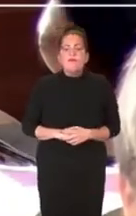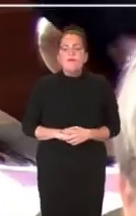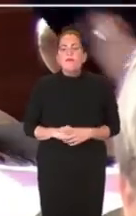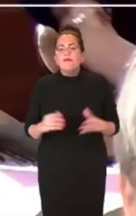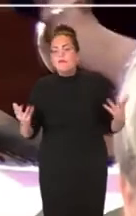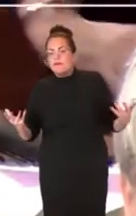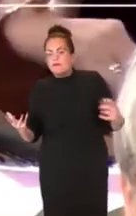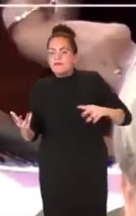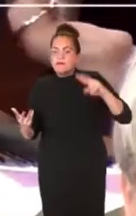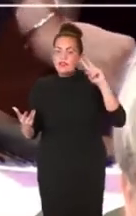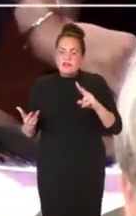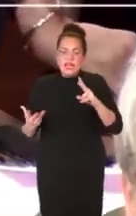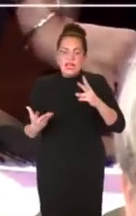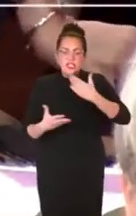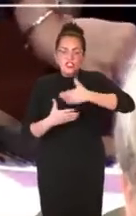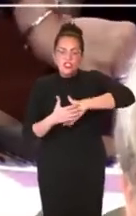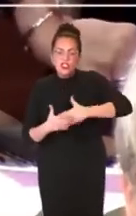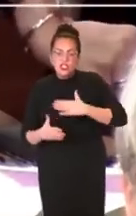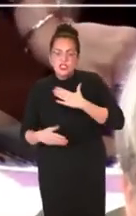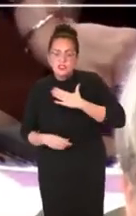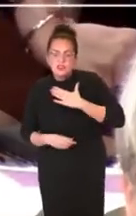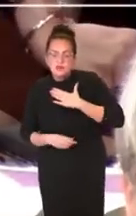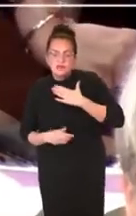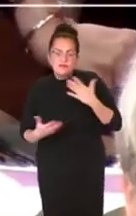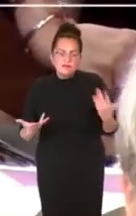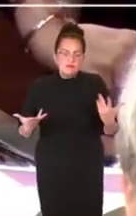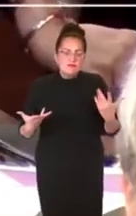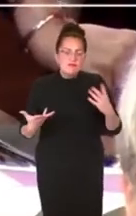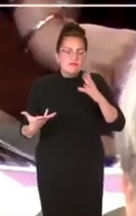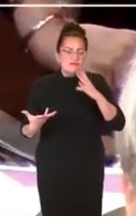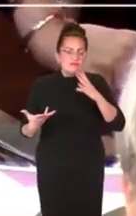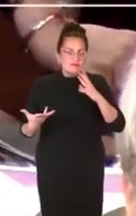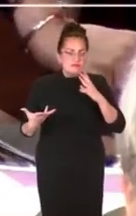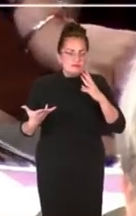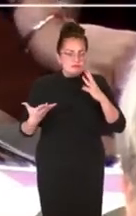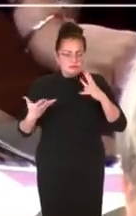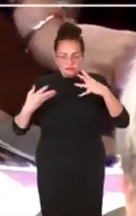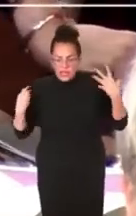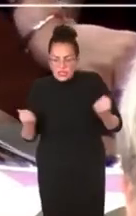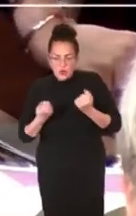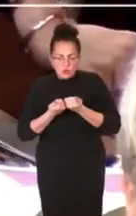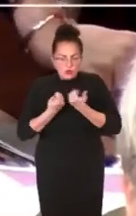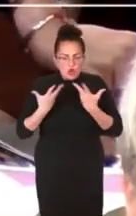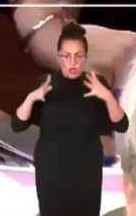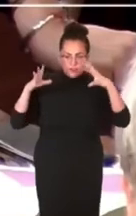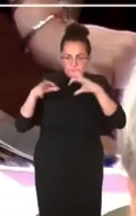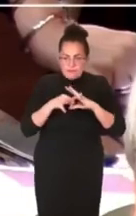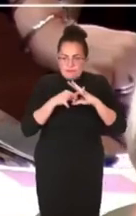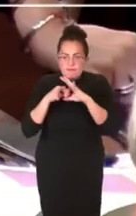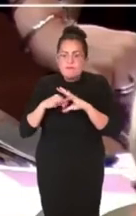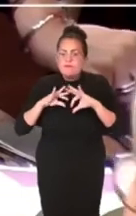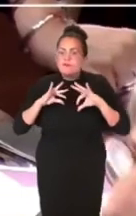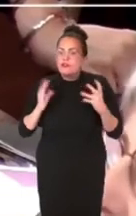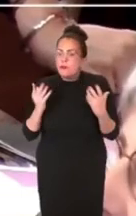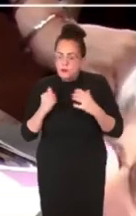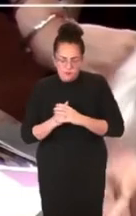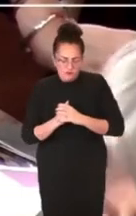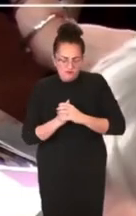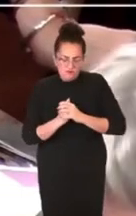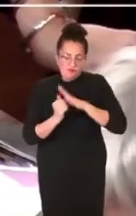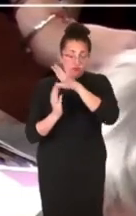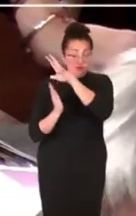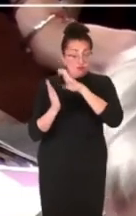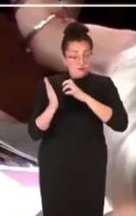à articuler nos différentes actions. Cela étant dit, je constate quand même que dans le rapport,